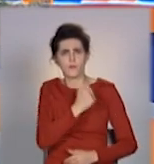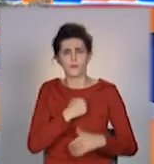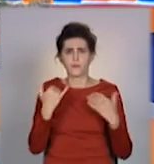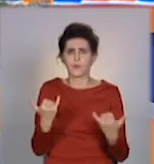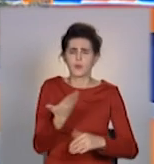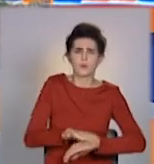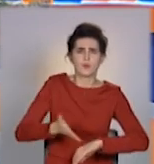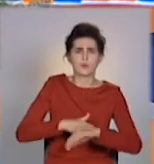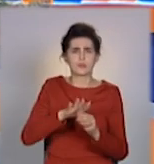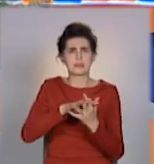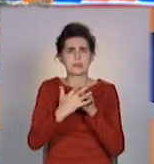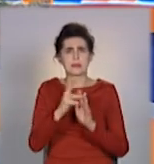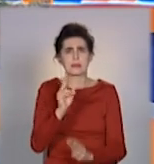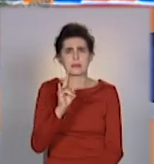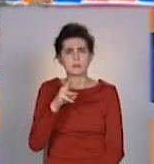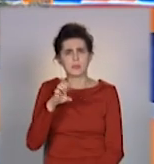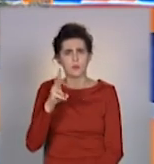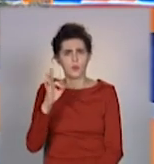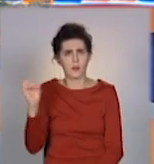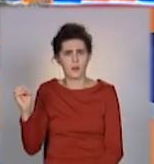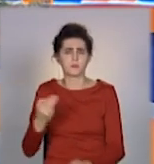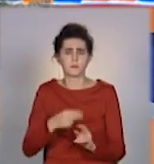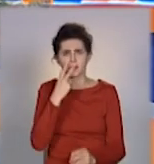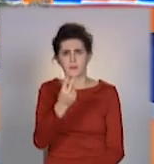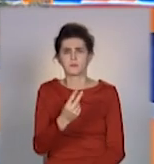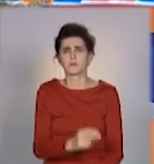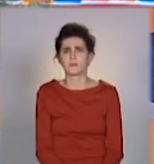біля села Кримське. Звідти повернулися мої колеги.